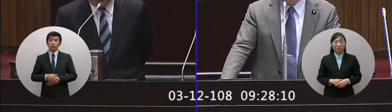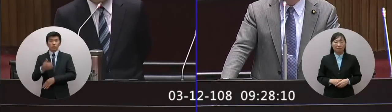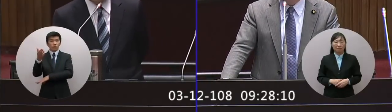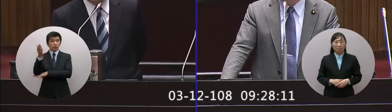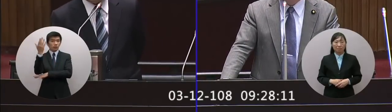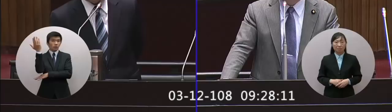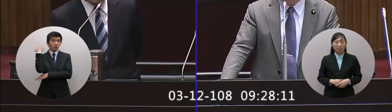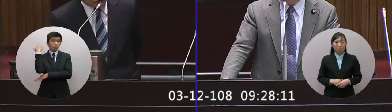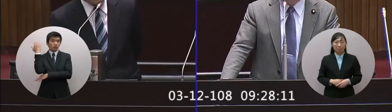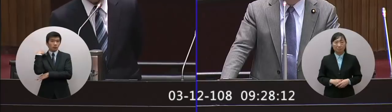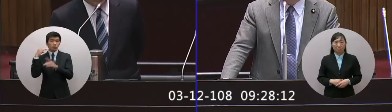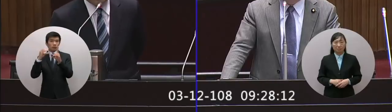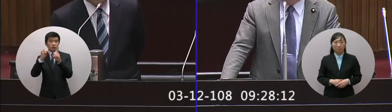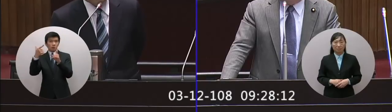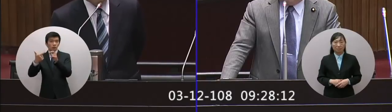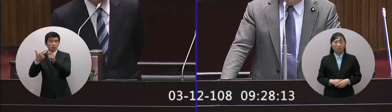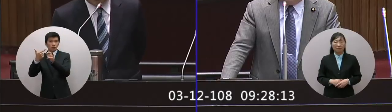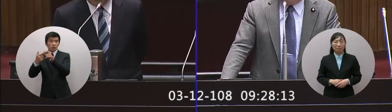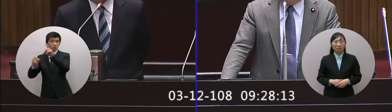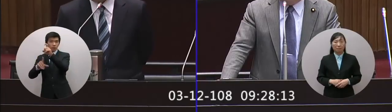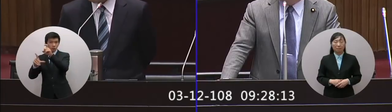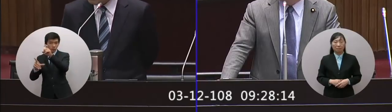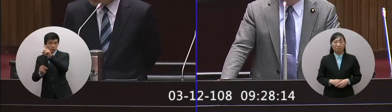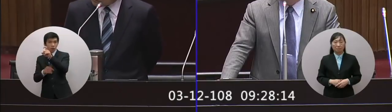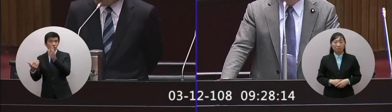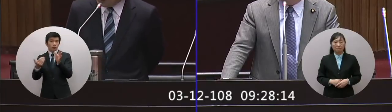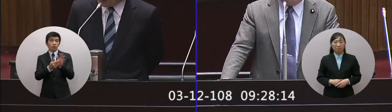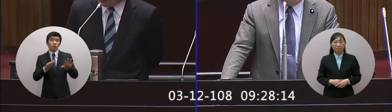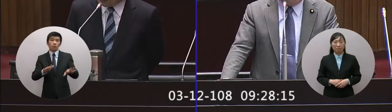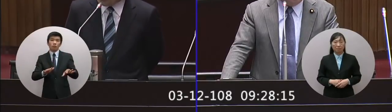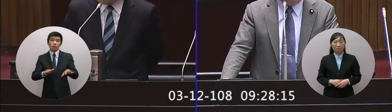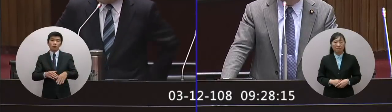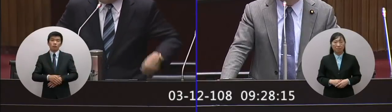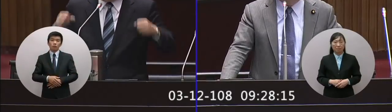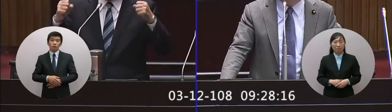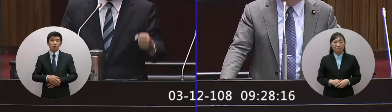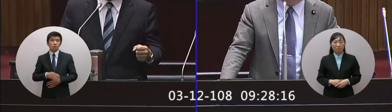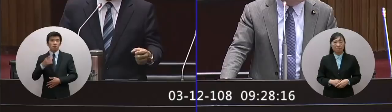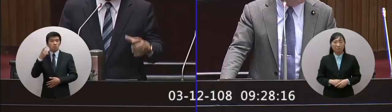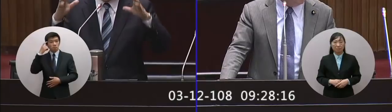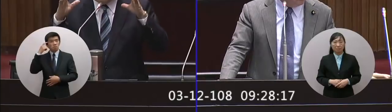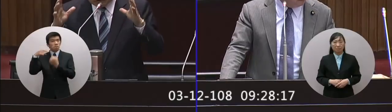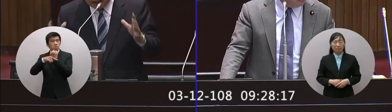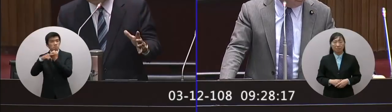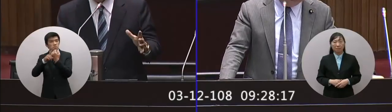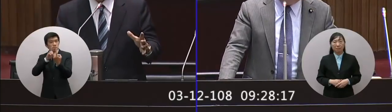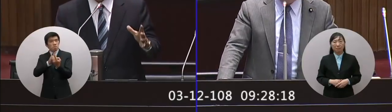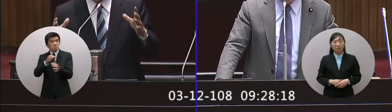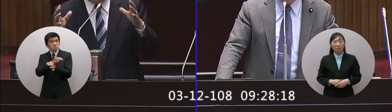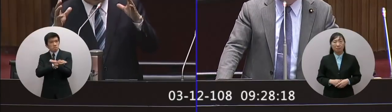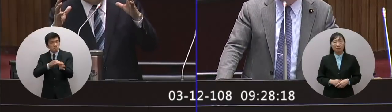从106年十月以来，我们对于怎么样拼经济